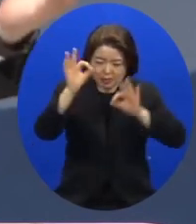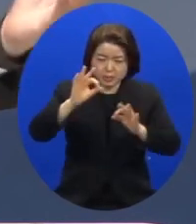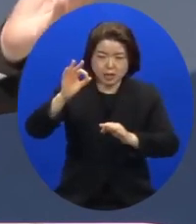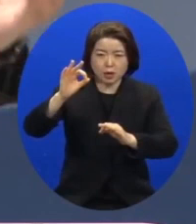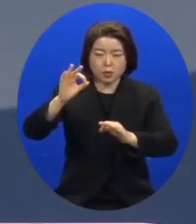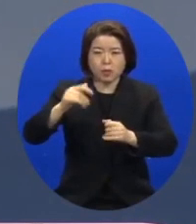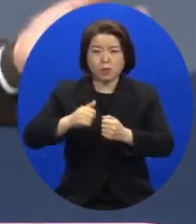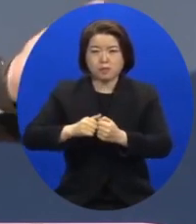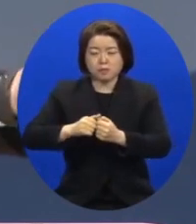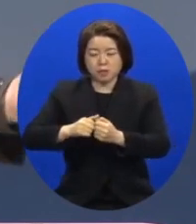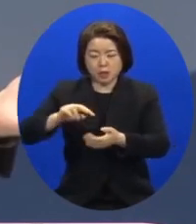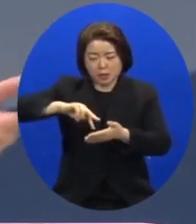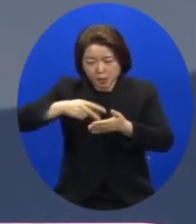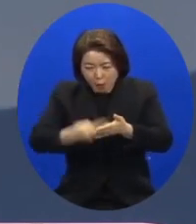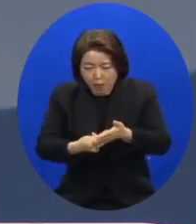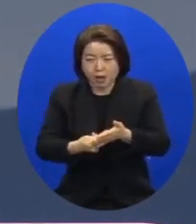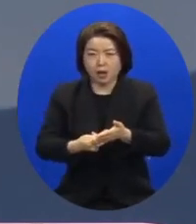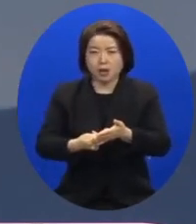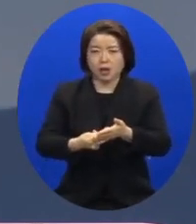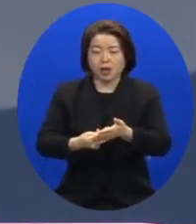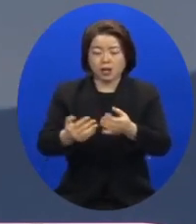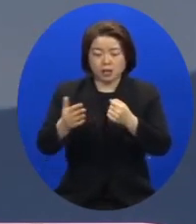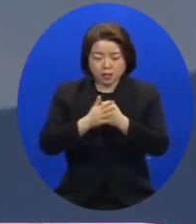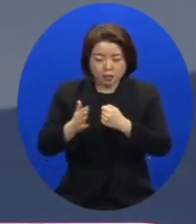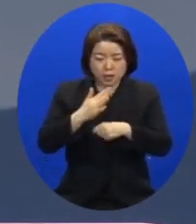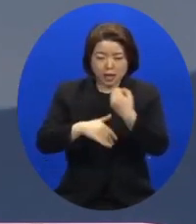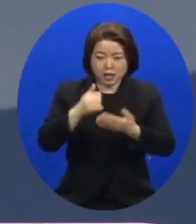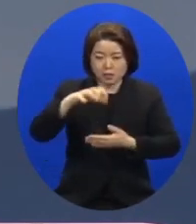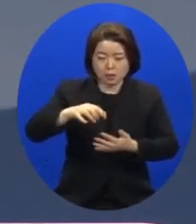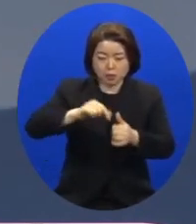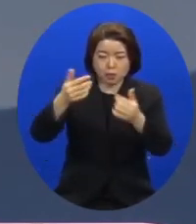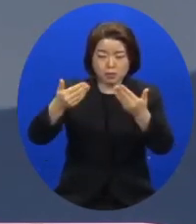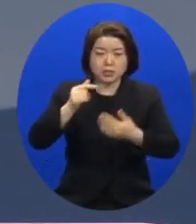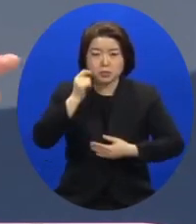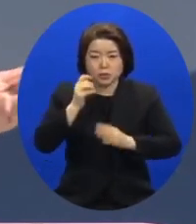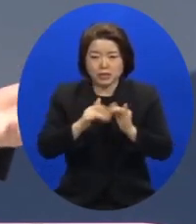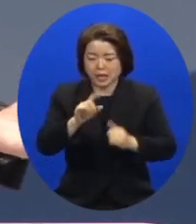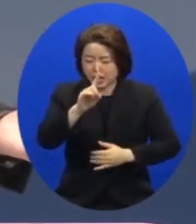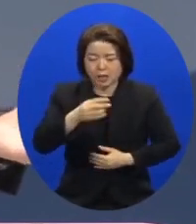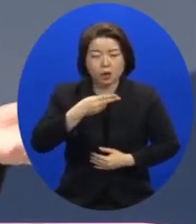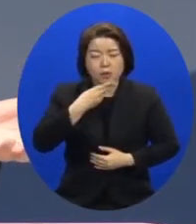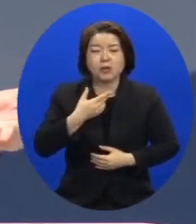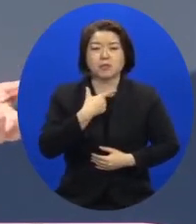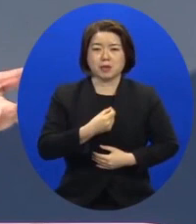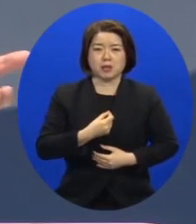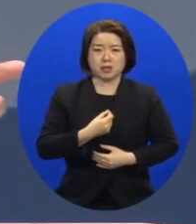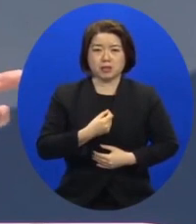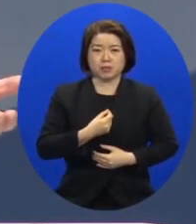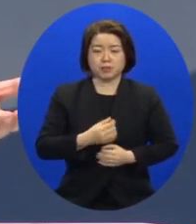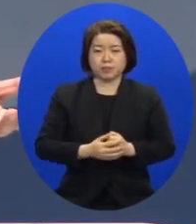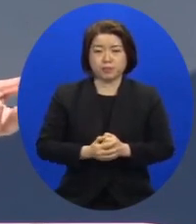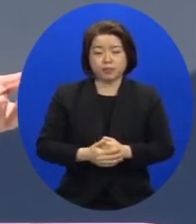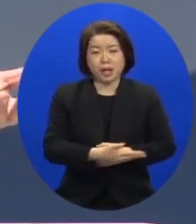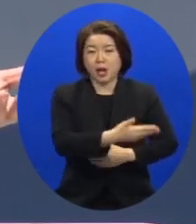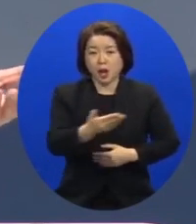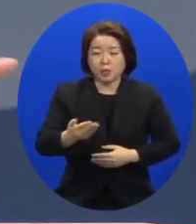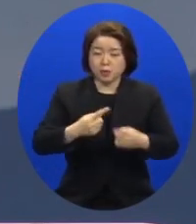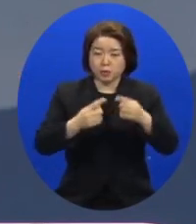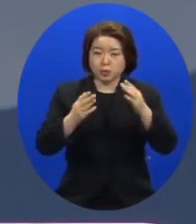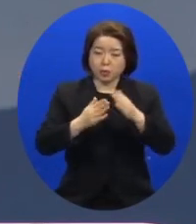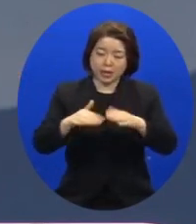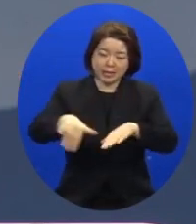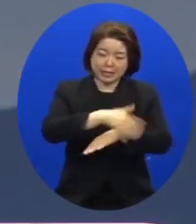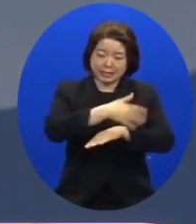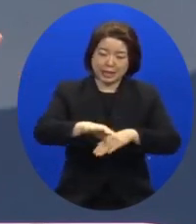구원을 잃어버리는 자도 얻게 되기를 바랍니다 혹시 여러분 교회 다니기 만하지